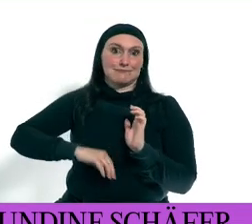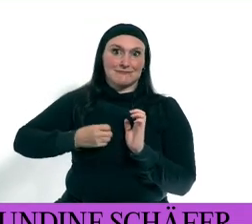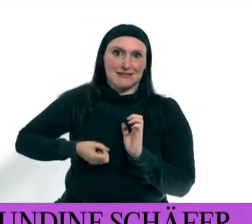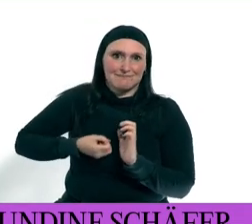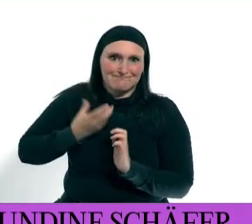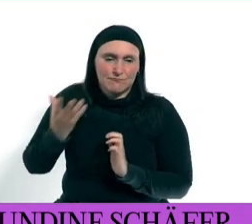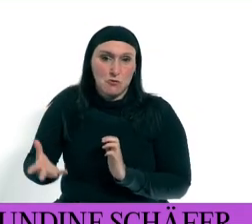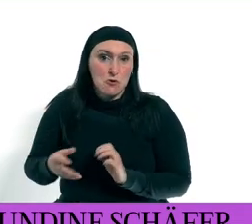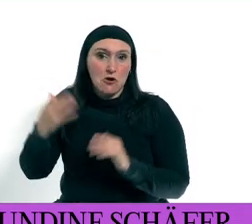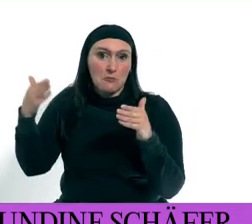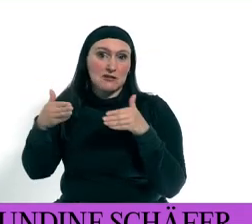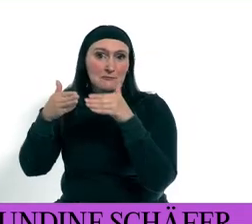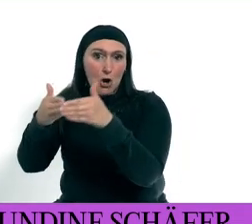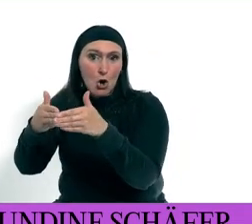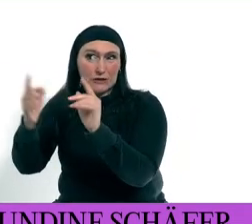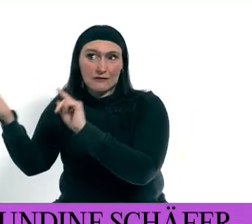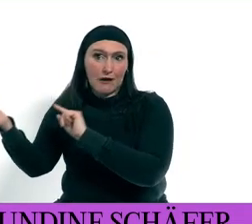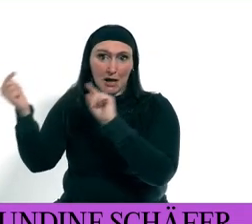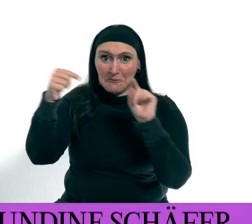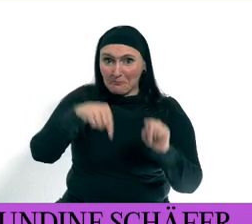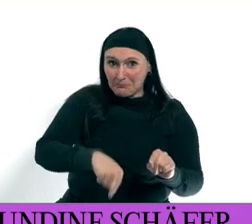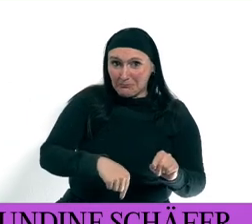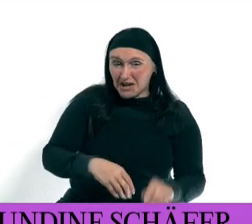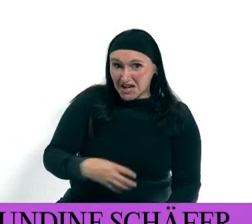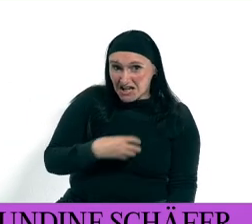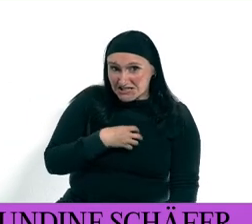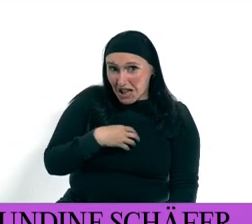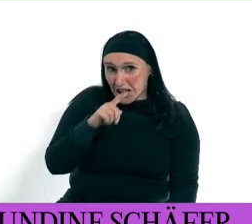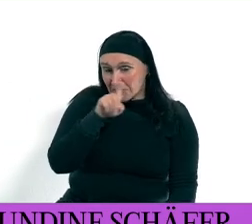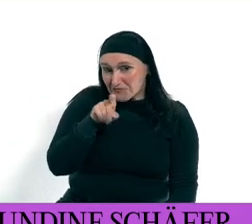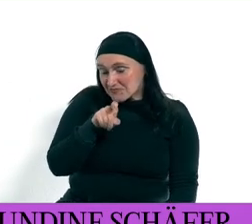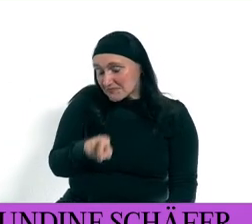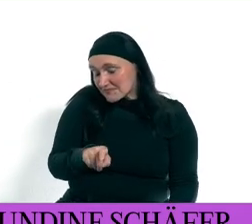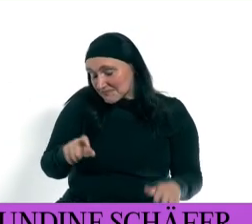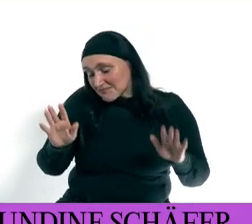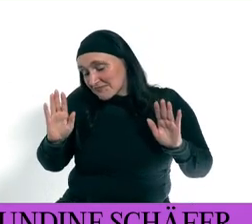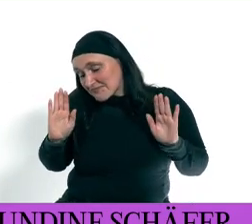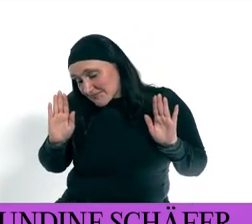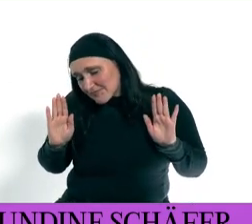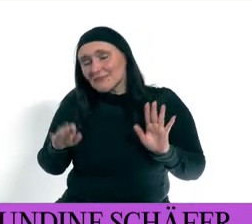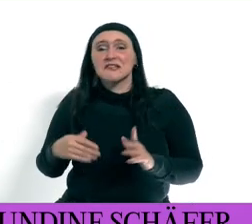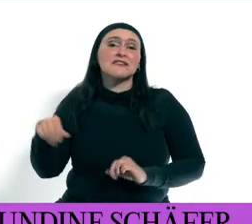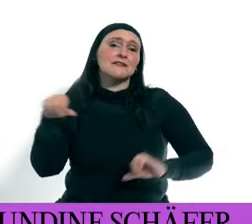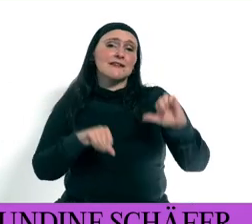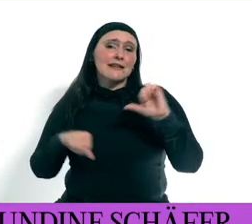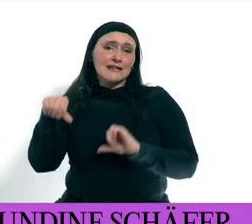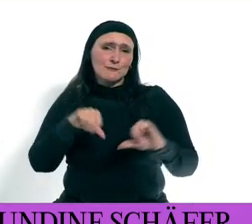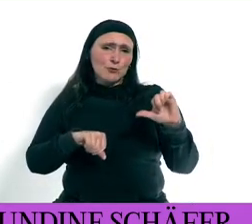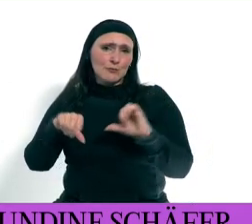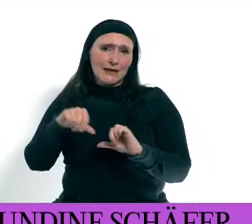Wir wissen ehrlich gesagt nicht mal, ob unsere Schiffe, auf denen wir das transportieren wollen, ankommen werden.